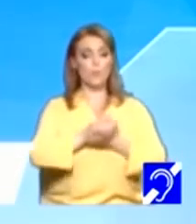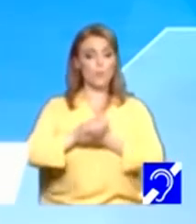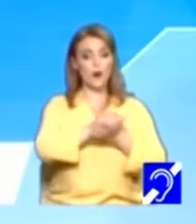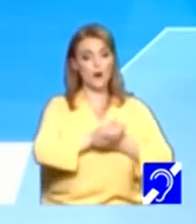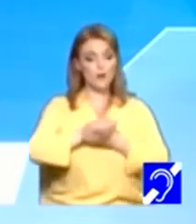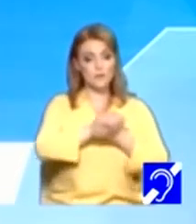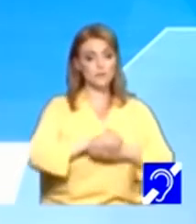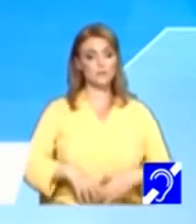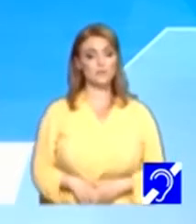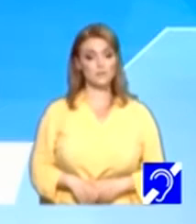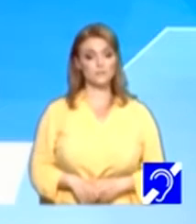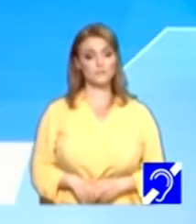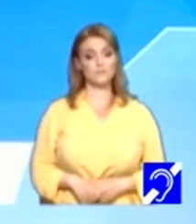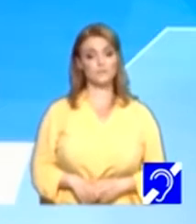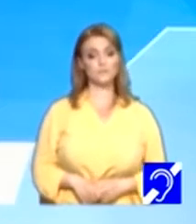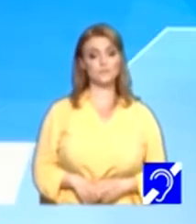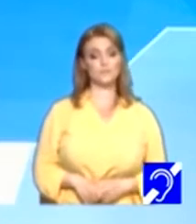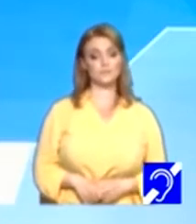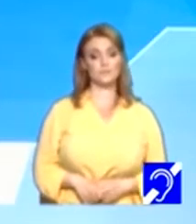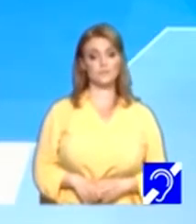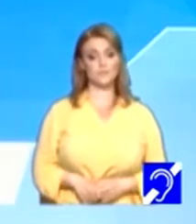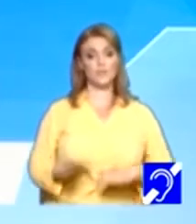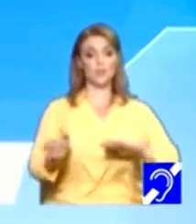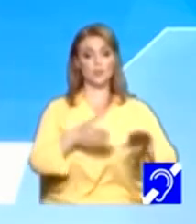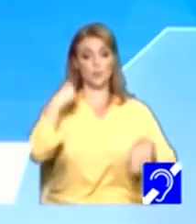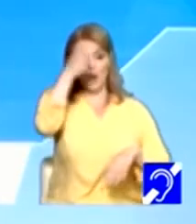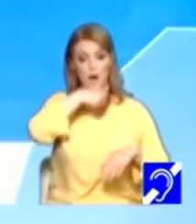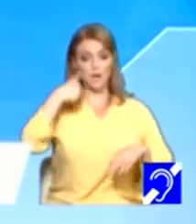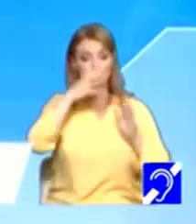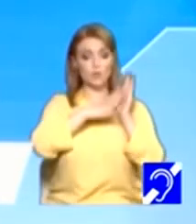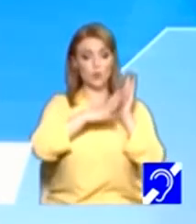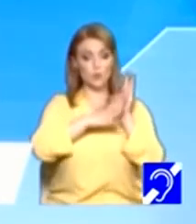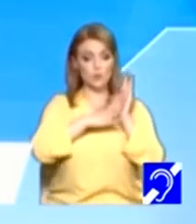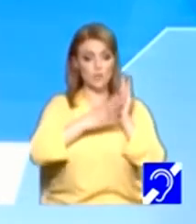și îți justifică existența tocmai după anii 90, când în Europa